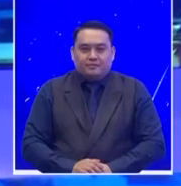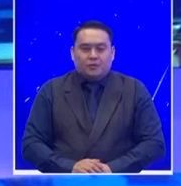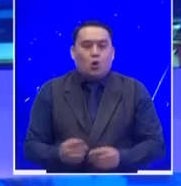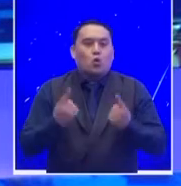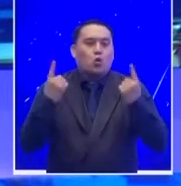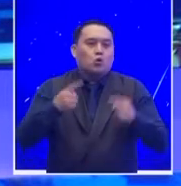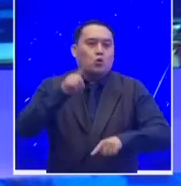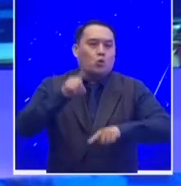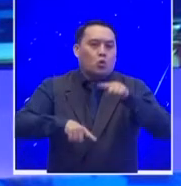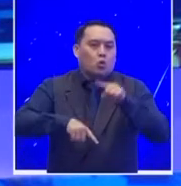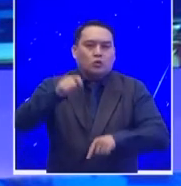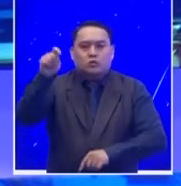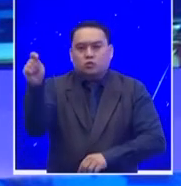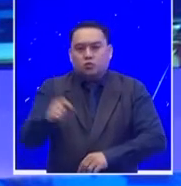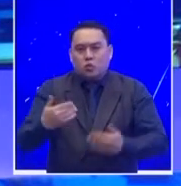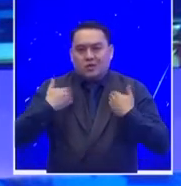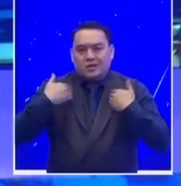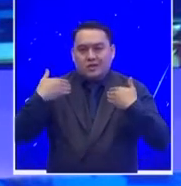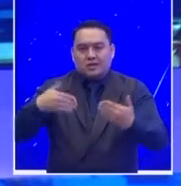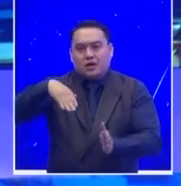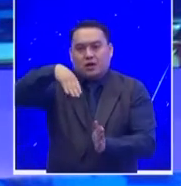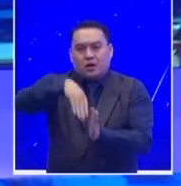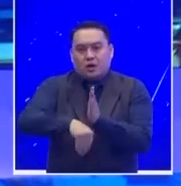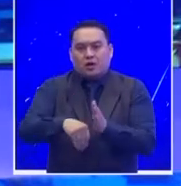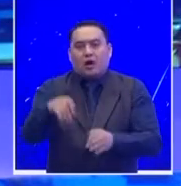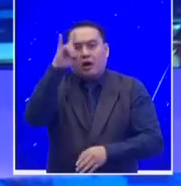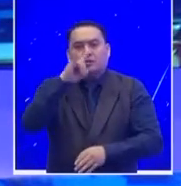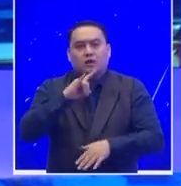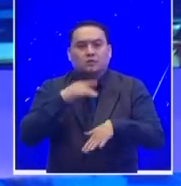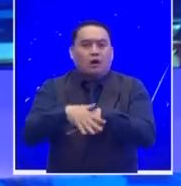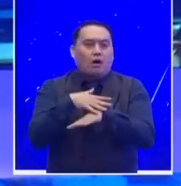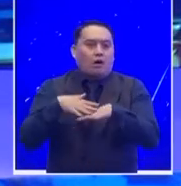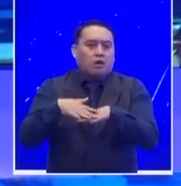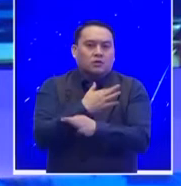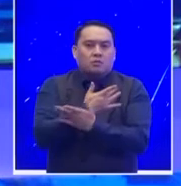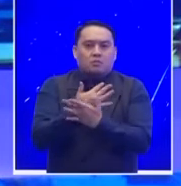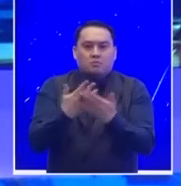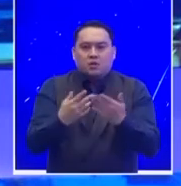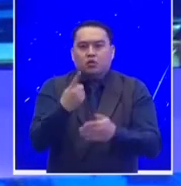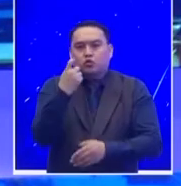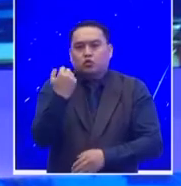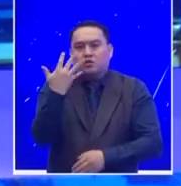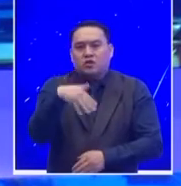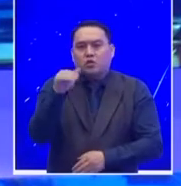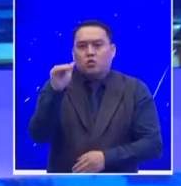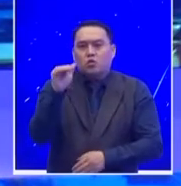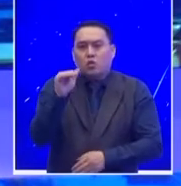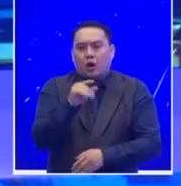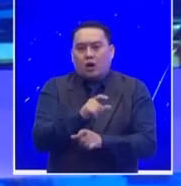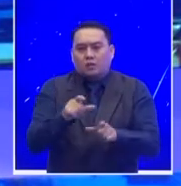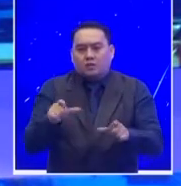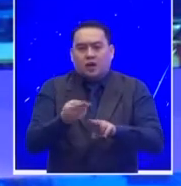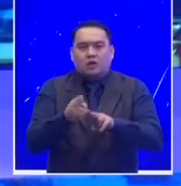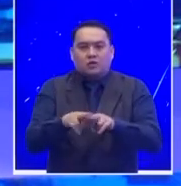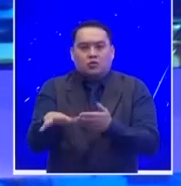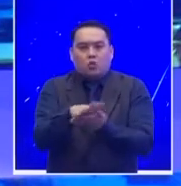Ұлы Отан соғысында ерен ерлік көрсеткен Қазақстанды ғаз болған жоқ. Қатарында бір тәулікте жаудың 150-ден астамын жер